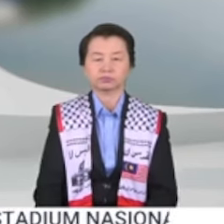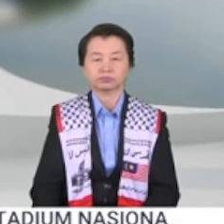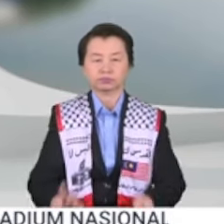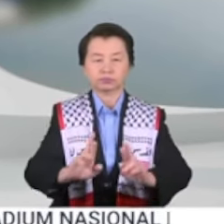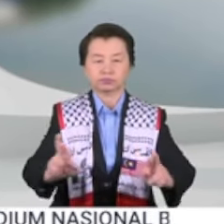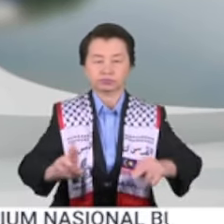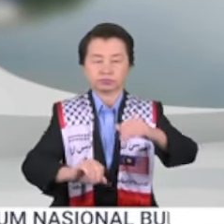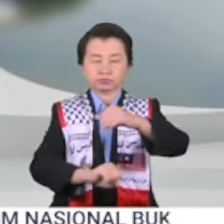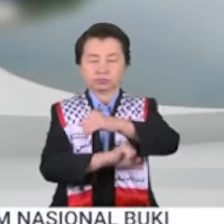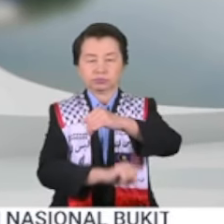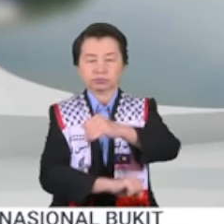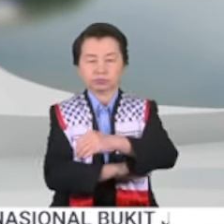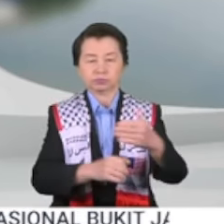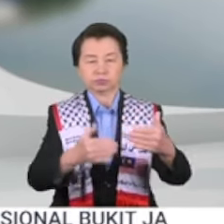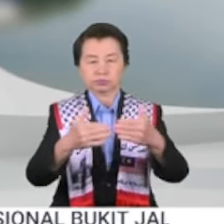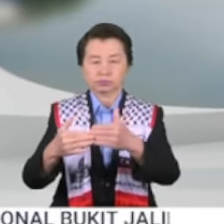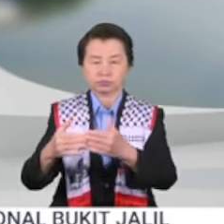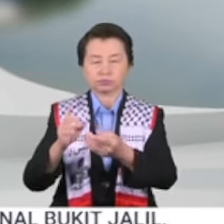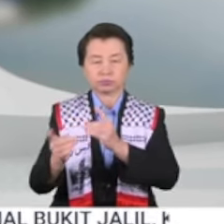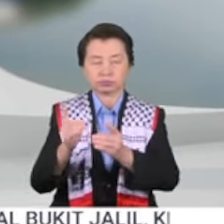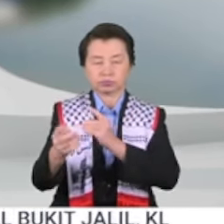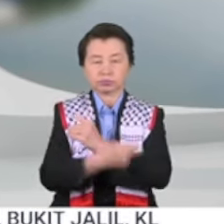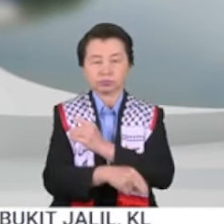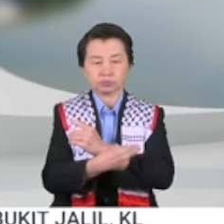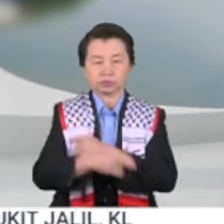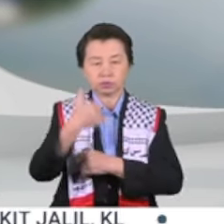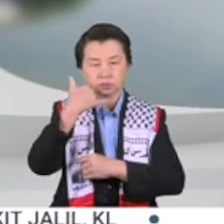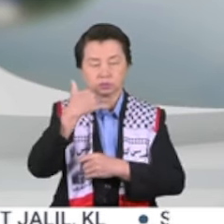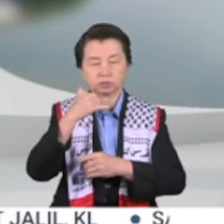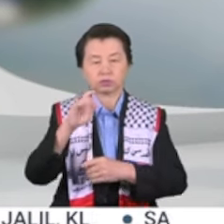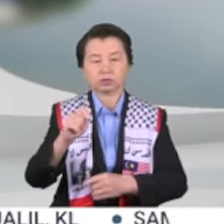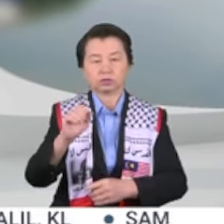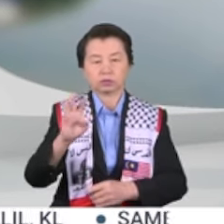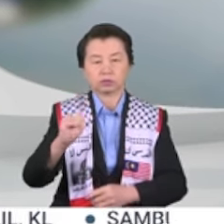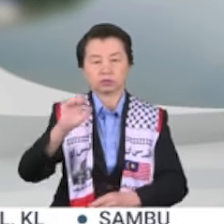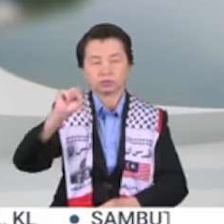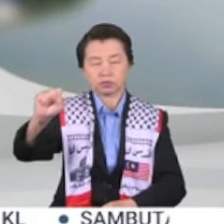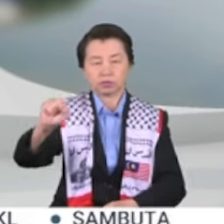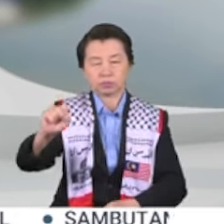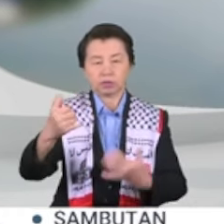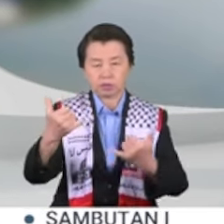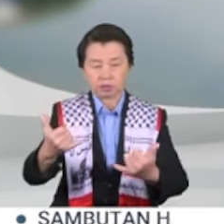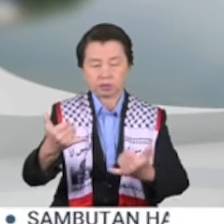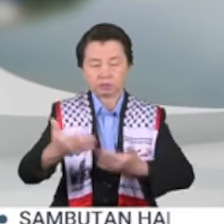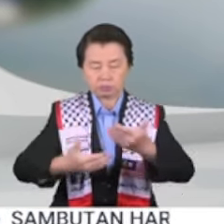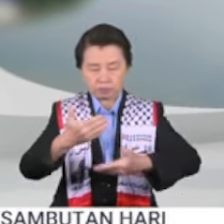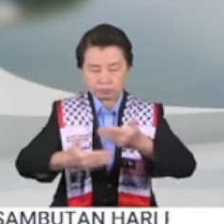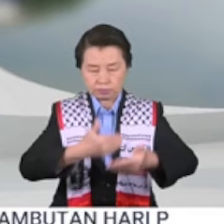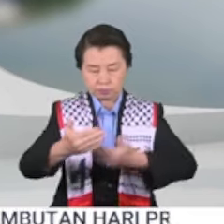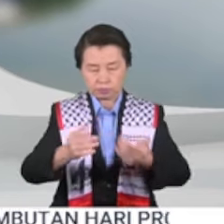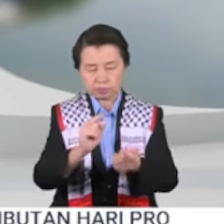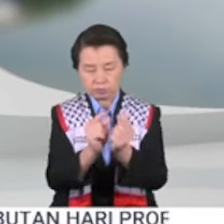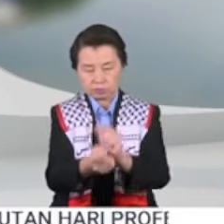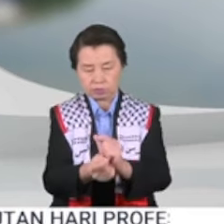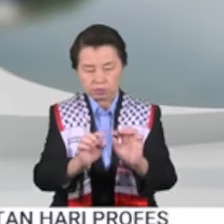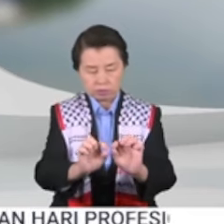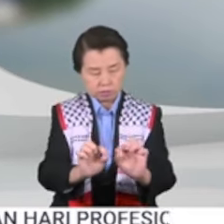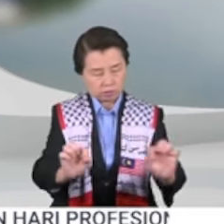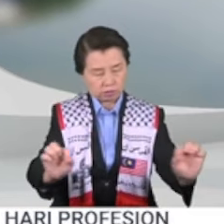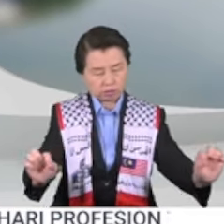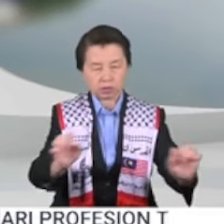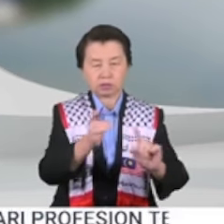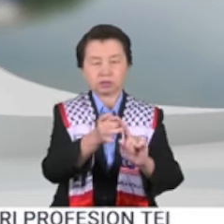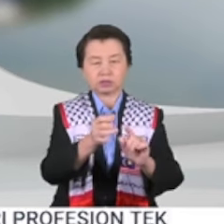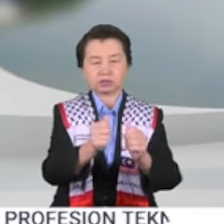Penyedia infrastruktur sambungan dan digital negara Telekom Malaysia, TM Sabah, kini dalam proses menggantikan kabel